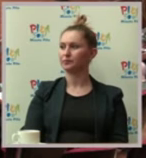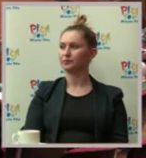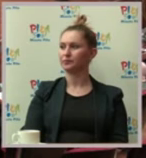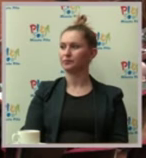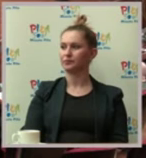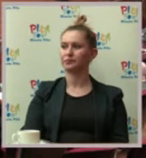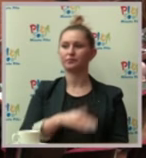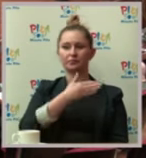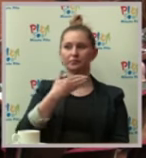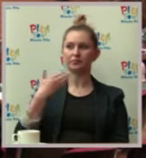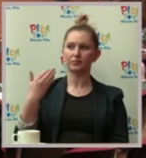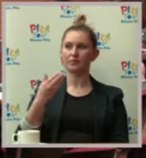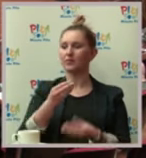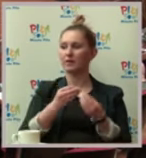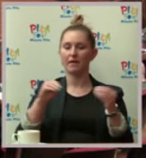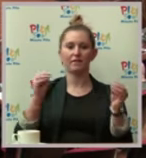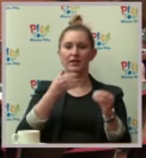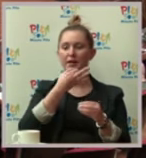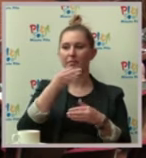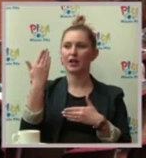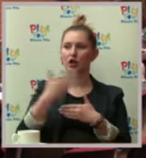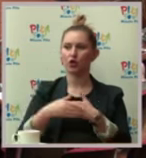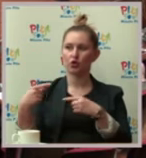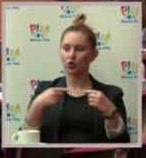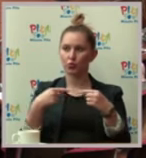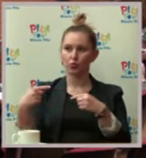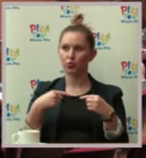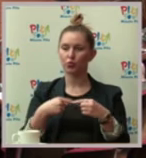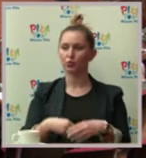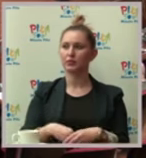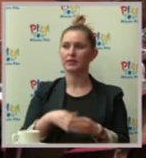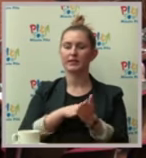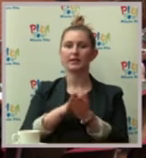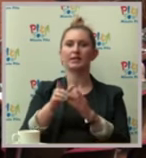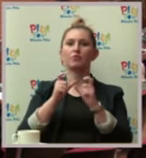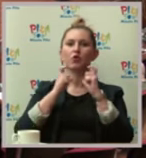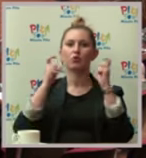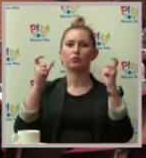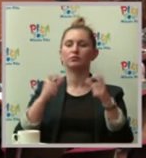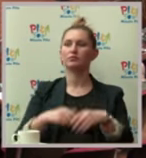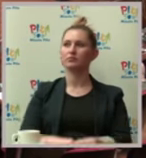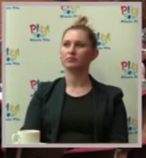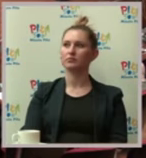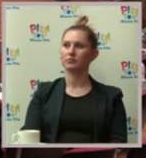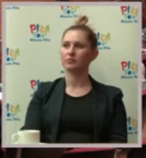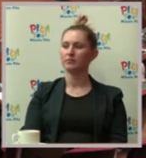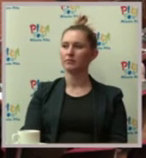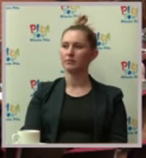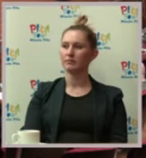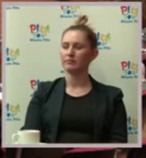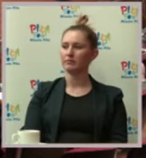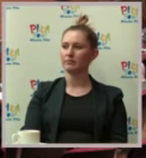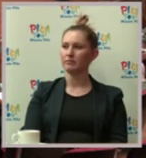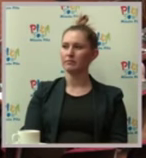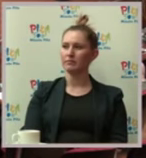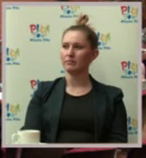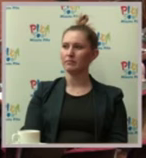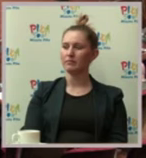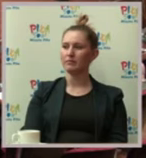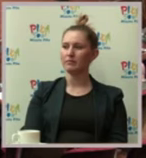Wobec braku dalszych zgłoszeń zamykam dyskusję w takim razie i przystępujemy do głosowania. Będziemy mieli dodatkowe